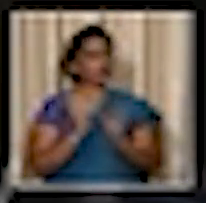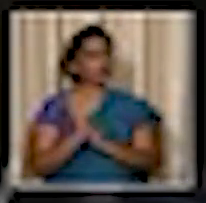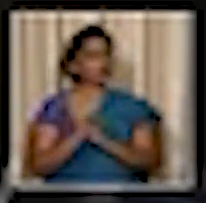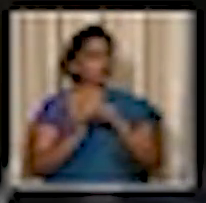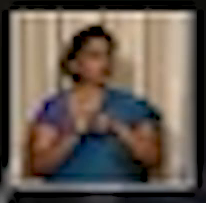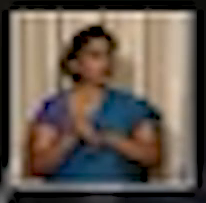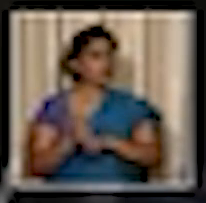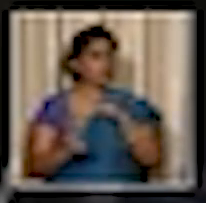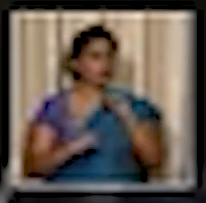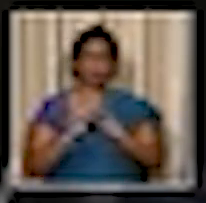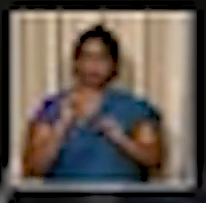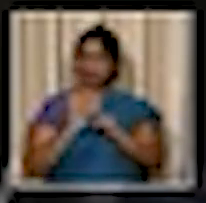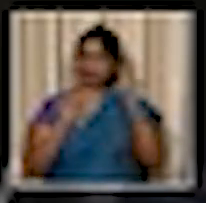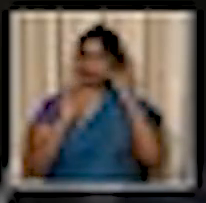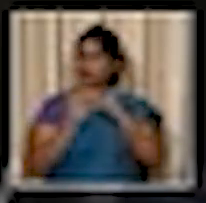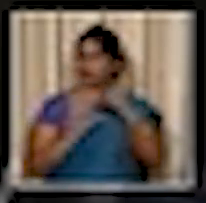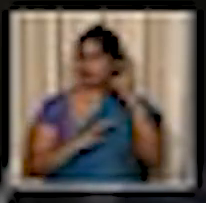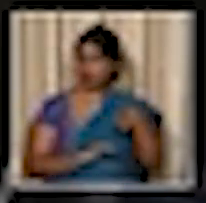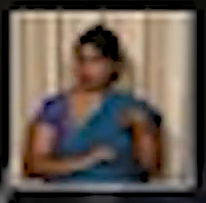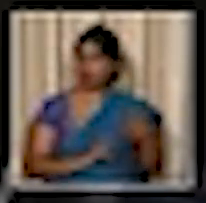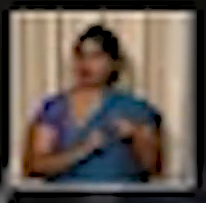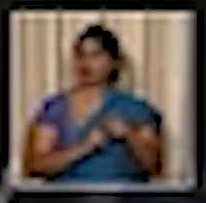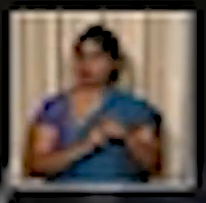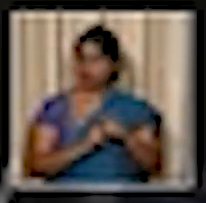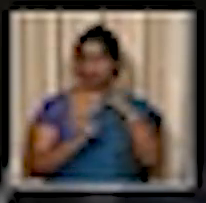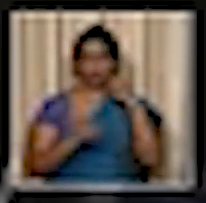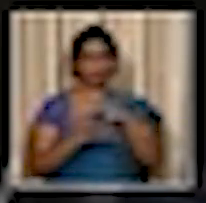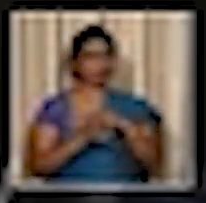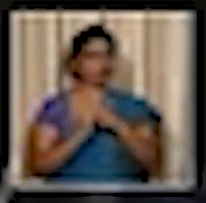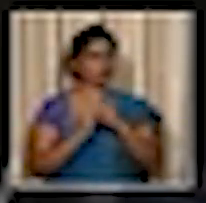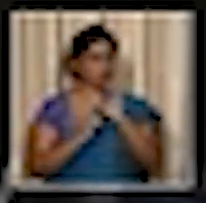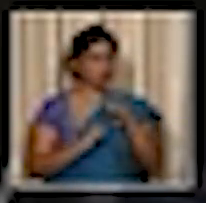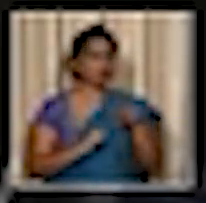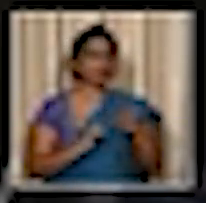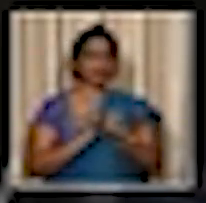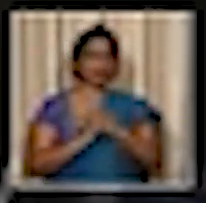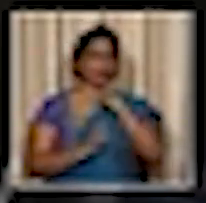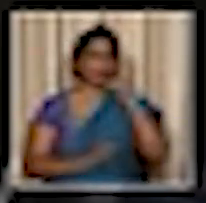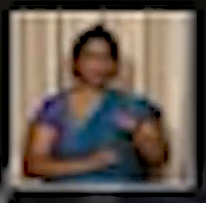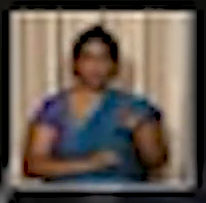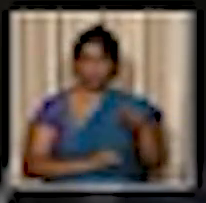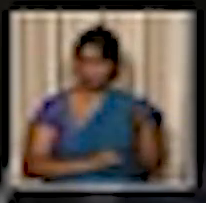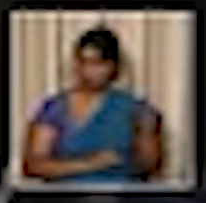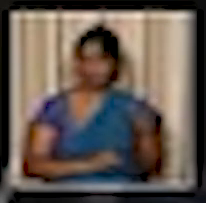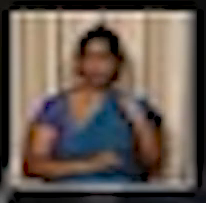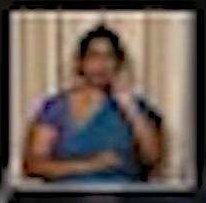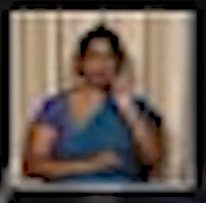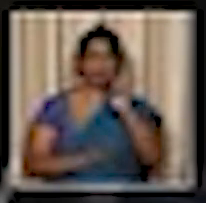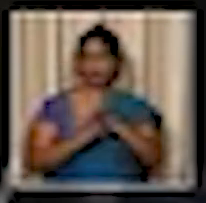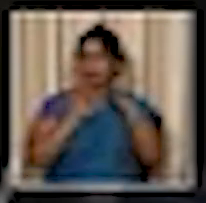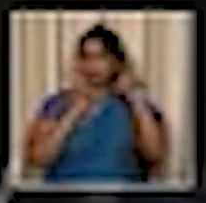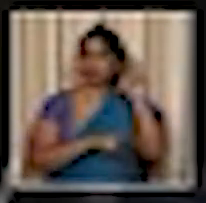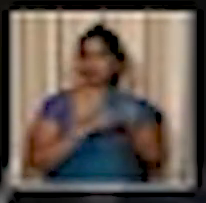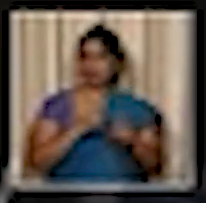සභාවේ ලේකම්ගේ ක්‍රියාකලාපය නිසා දැඩි ලෙස පීඩාවට පත්ව සිටින ගරු විනිසුරුවරුන් 30 දෙනෙකුට වැඩි